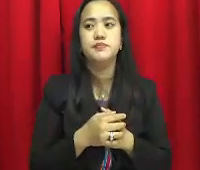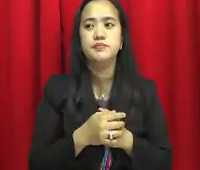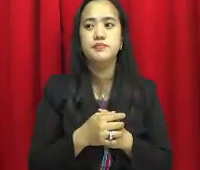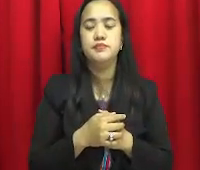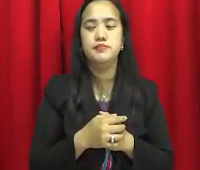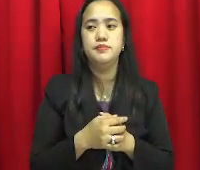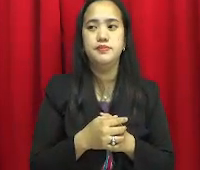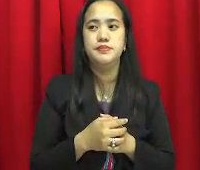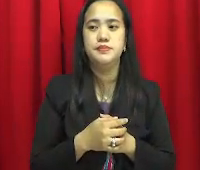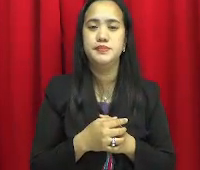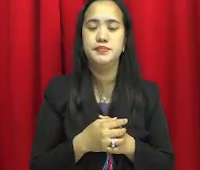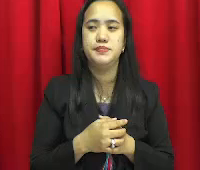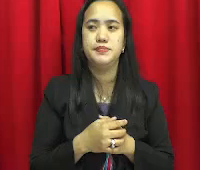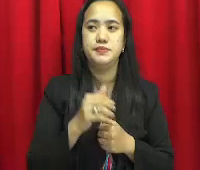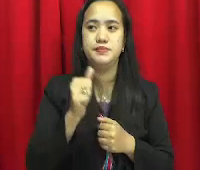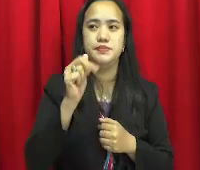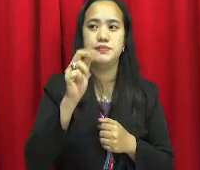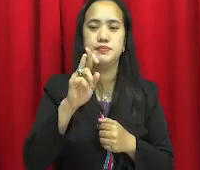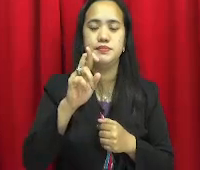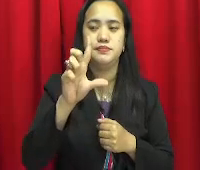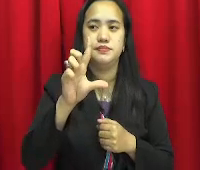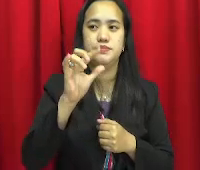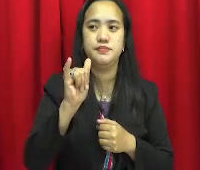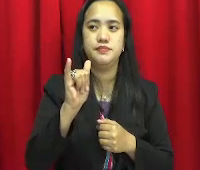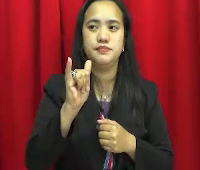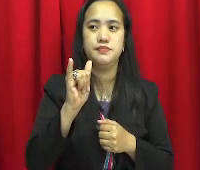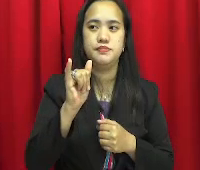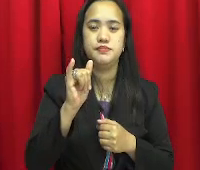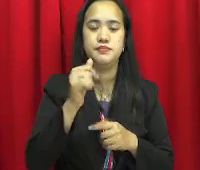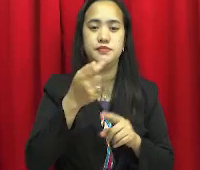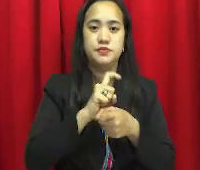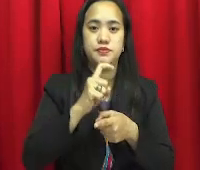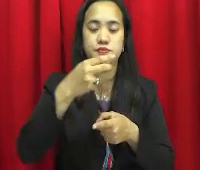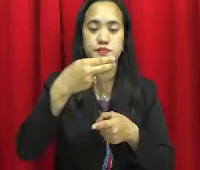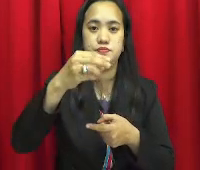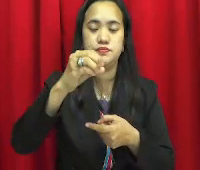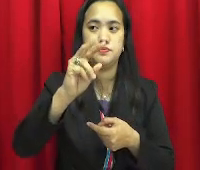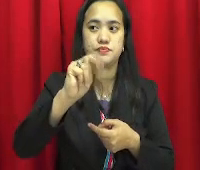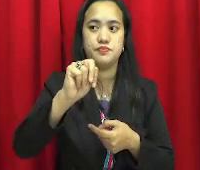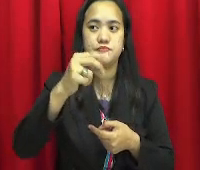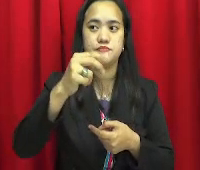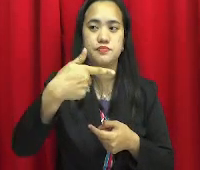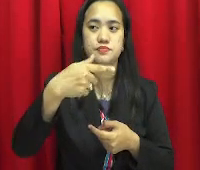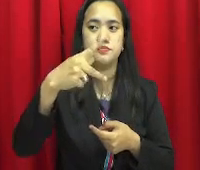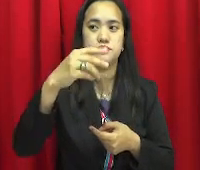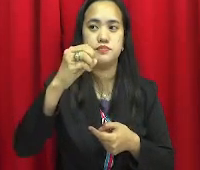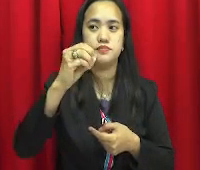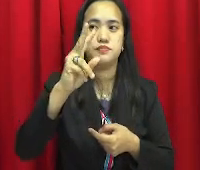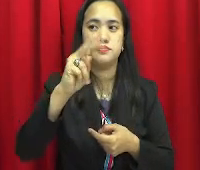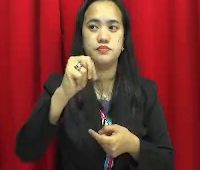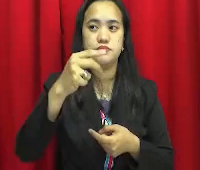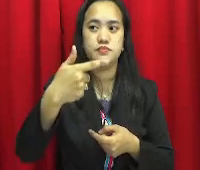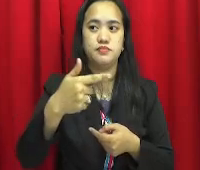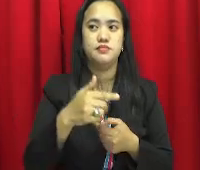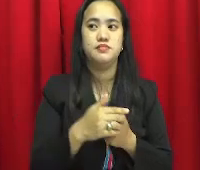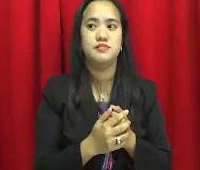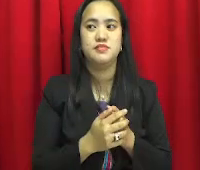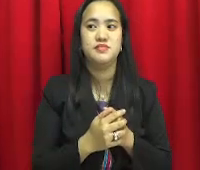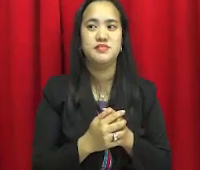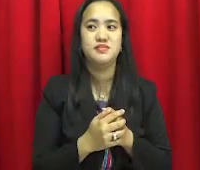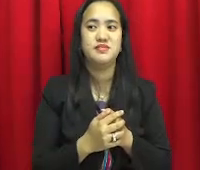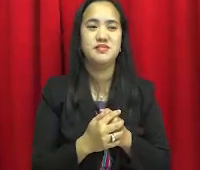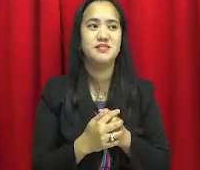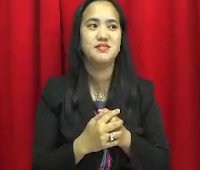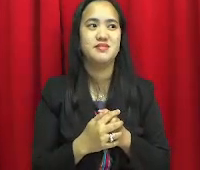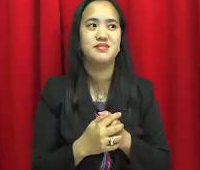na listener, si Ma'am Arlene Serundo Frijoles ng Hong Kong to eh. Malapit na po kaming umuwi, Pastor. Paramdam ka dito pag